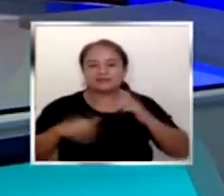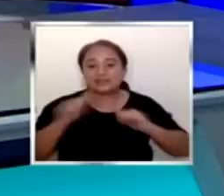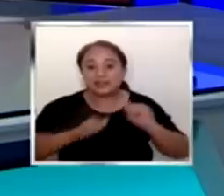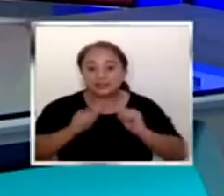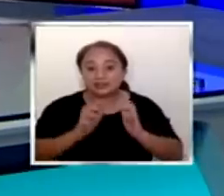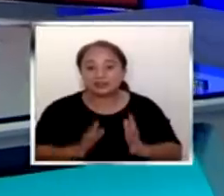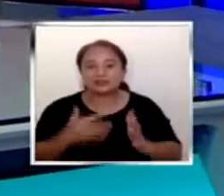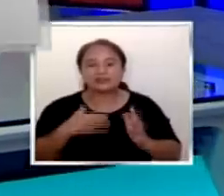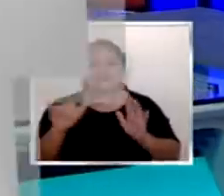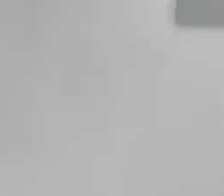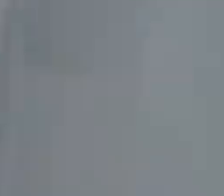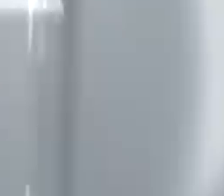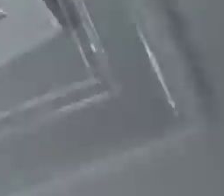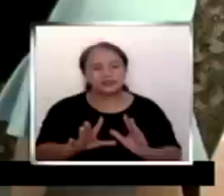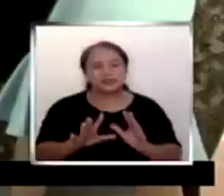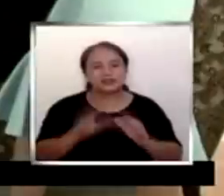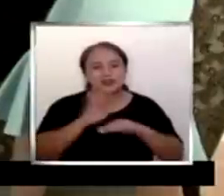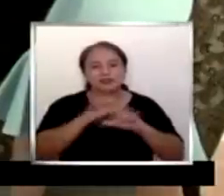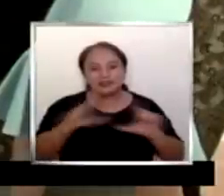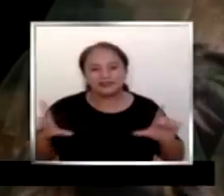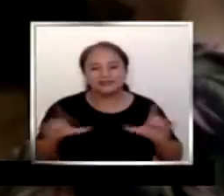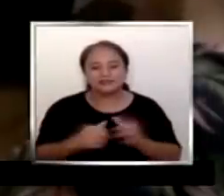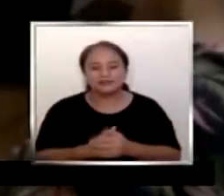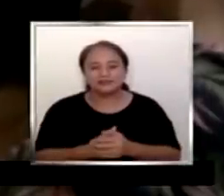chika ni Katatibayan.